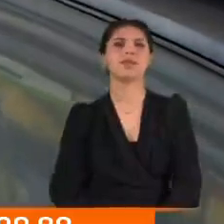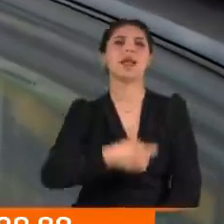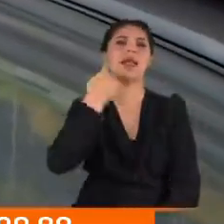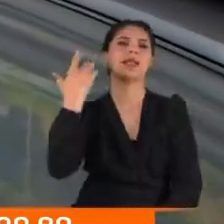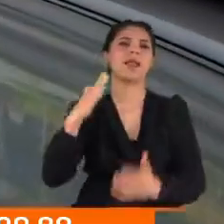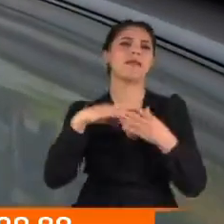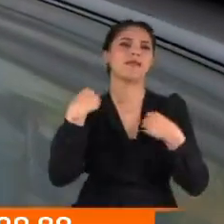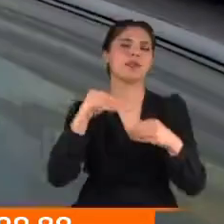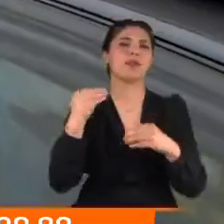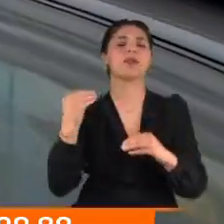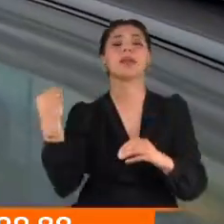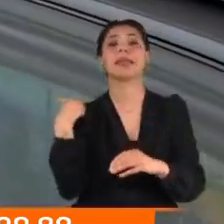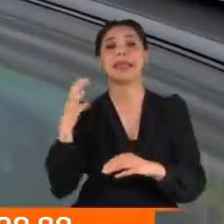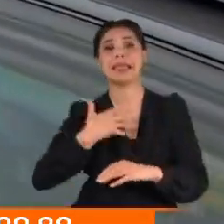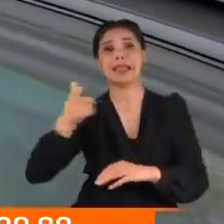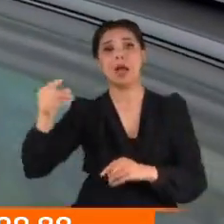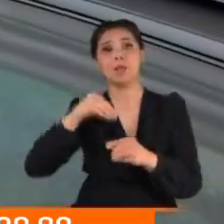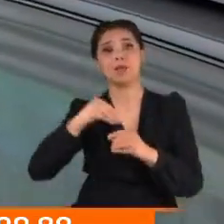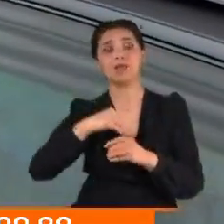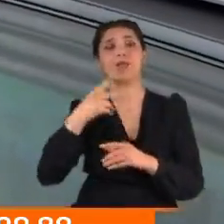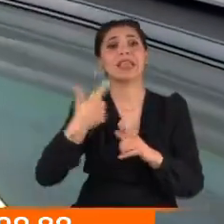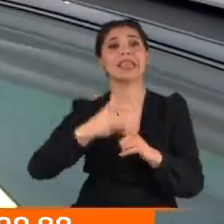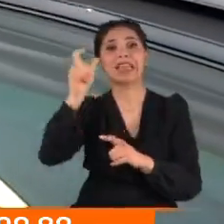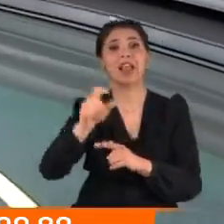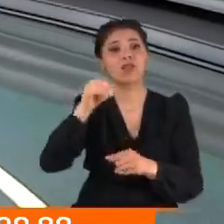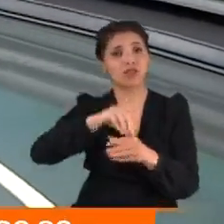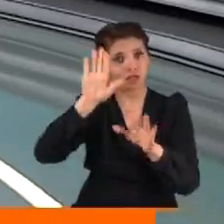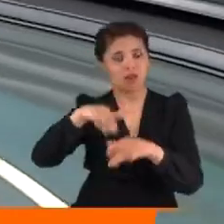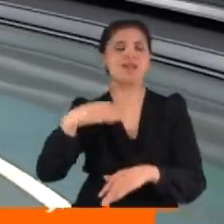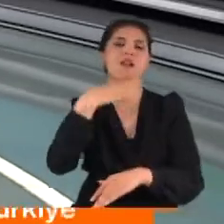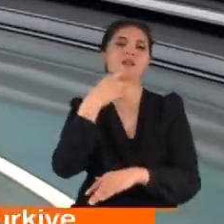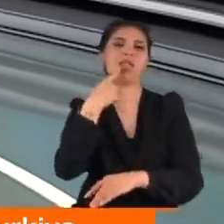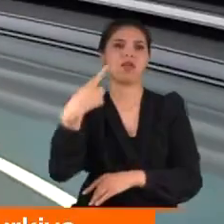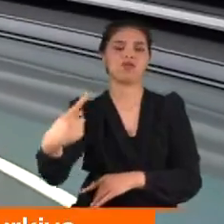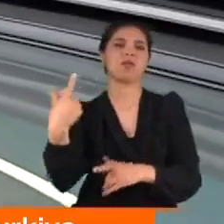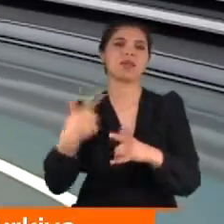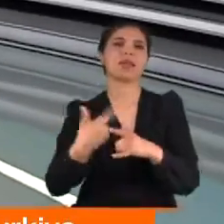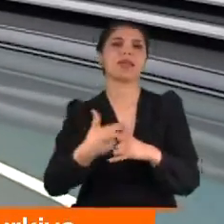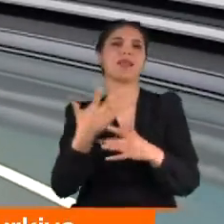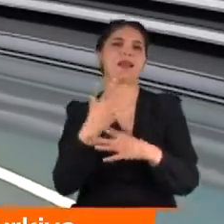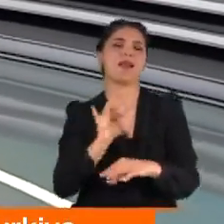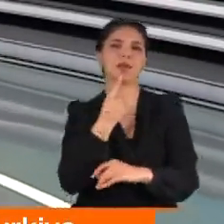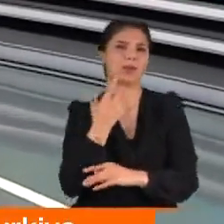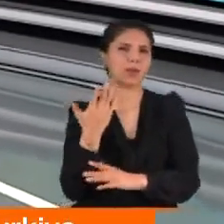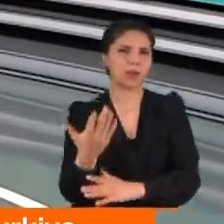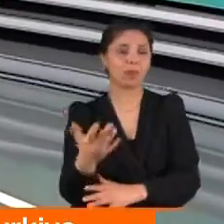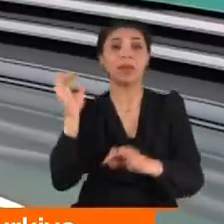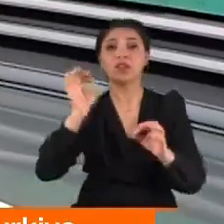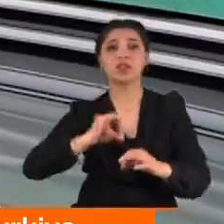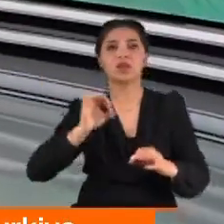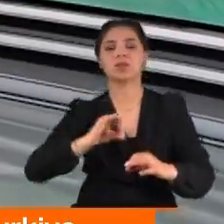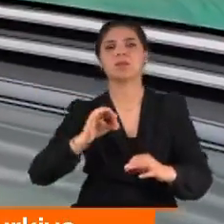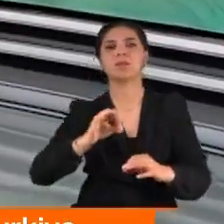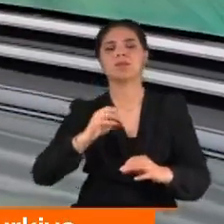Eskiden ev satışlarında yeni sahipleri için avantajlı kiracılı evler, bu kira getirisi hazır anlamına geliyordu. Ancak son dönemde